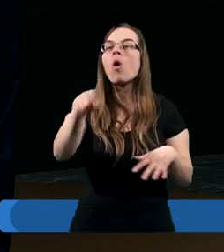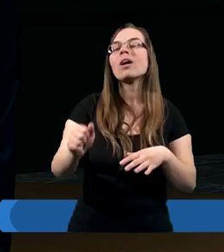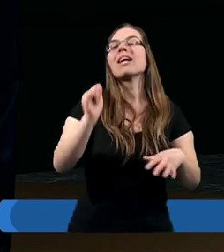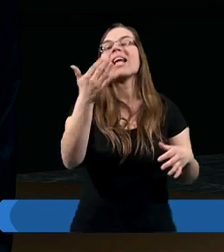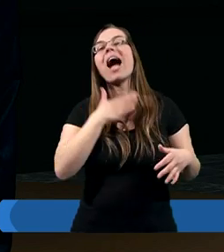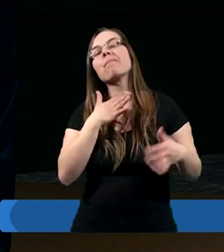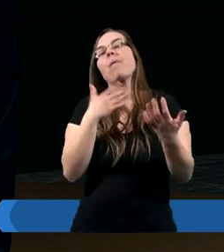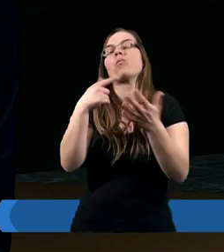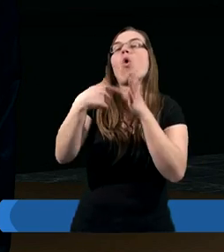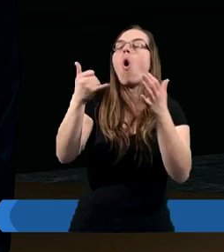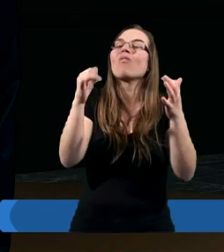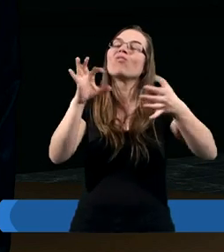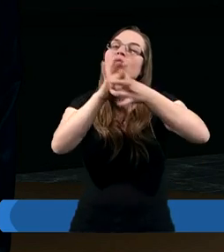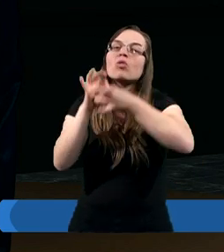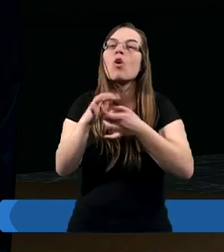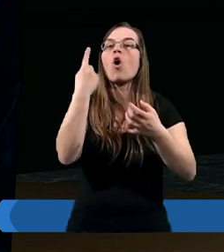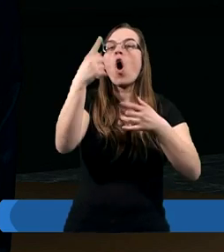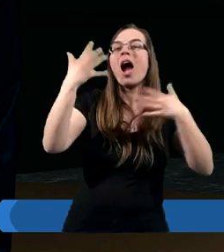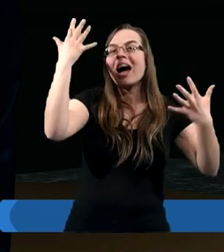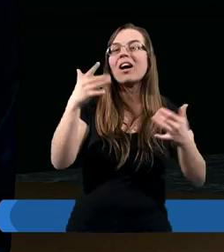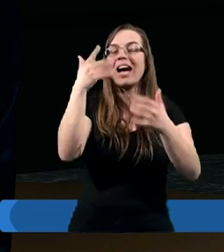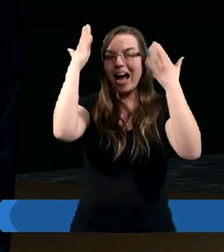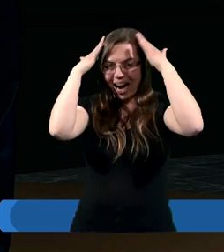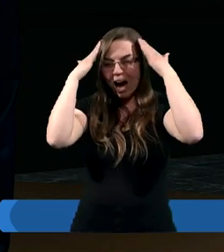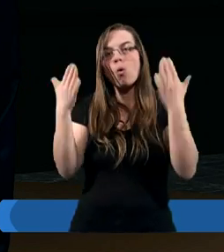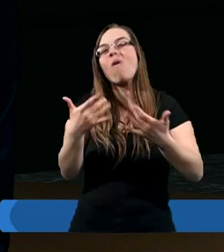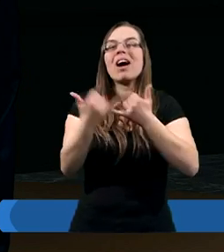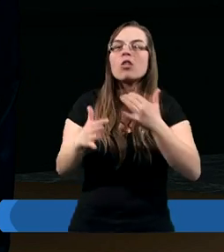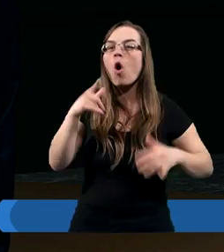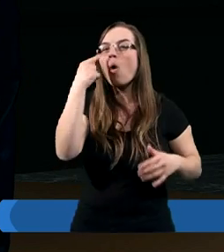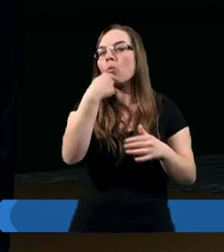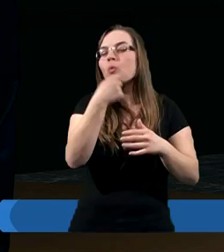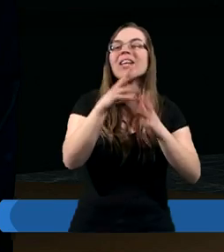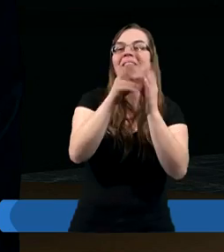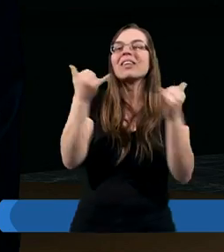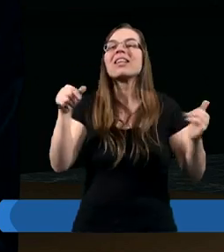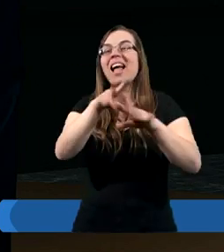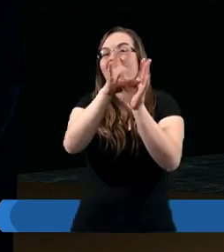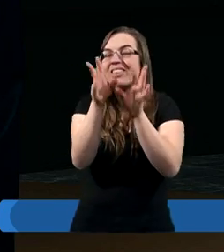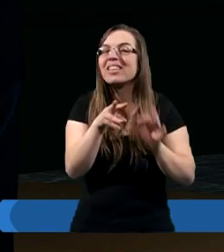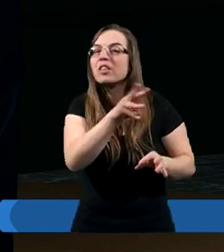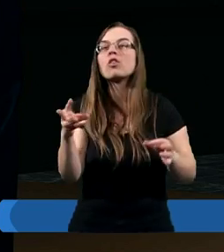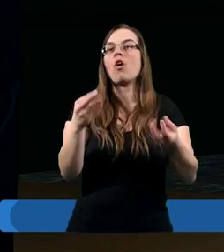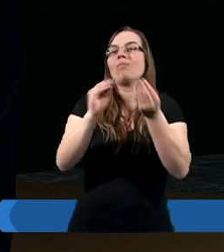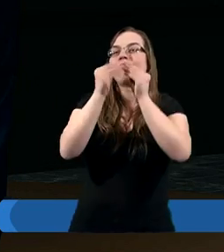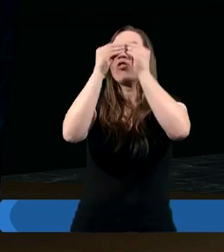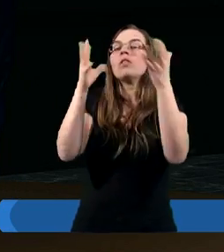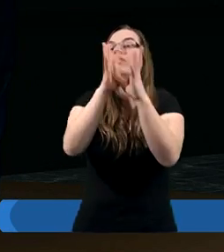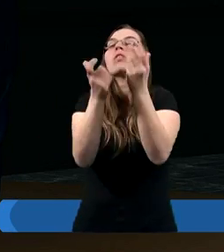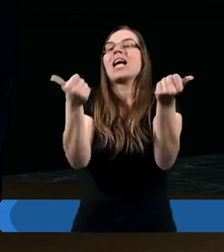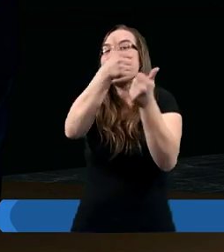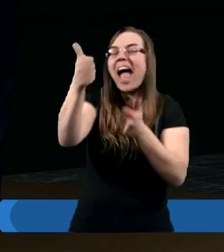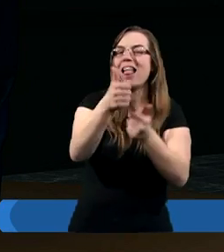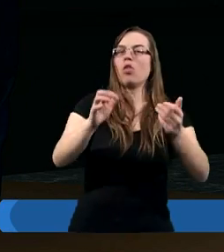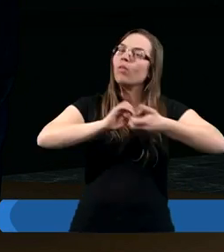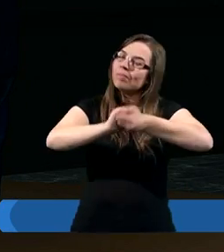jak ciało, prawda? Czy jest ręka, noga, oko, usta i to wszystko tworzy tą jedność,